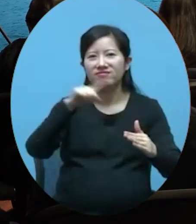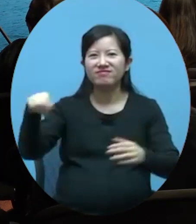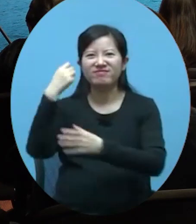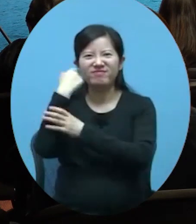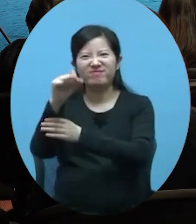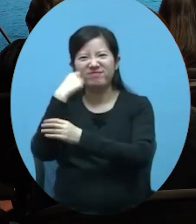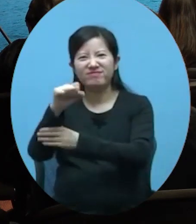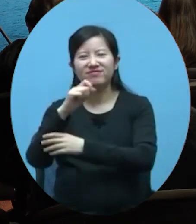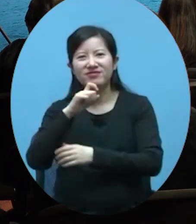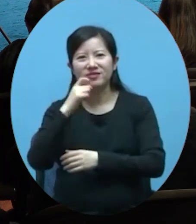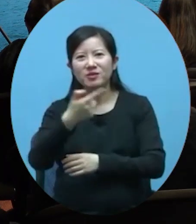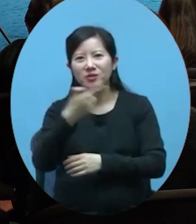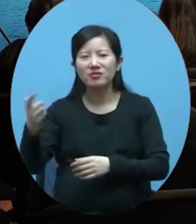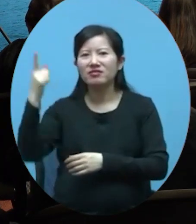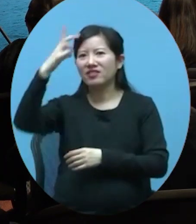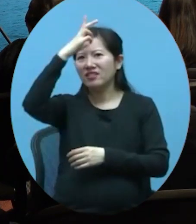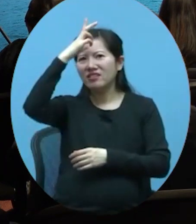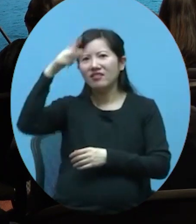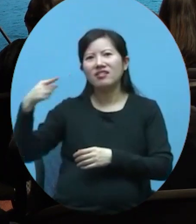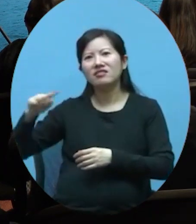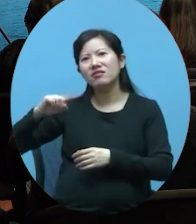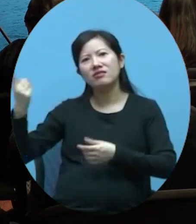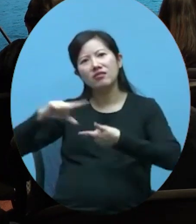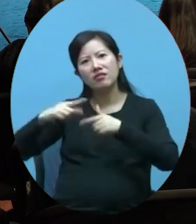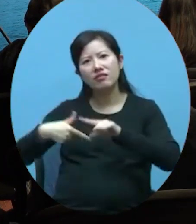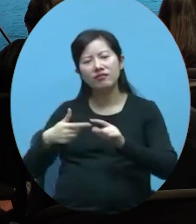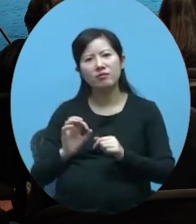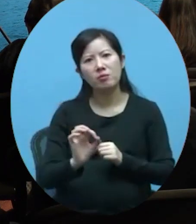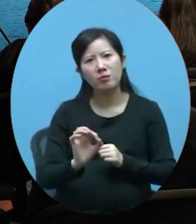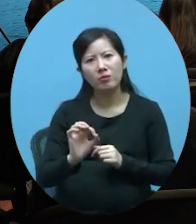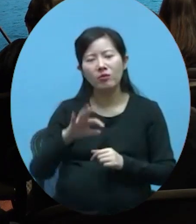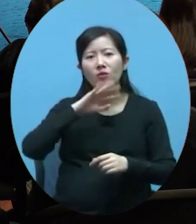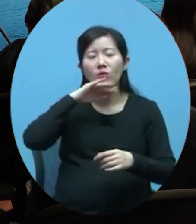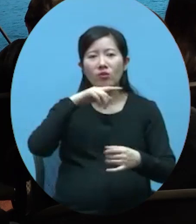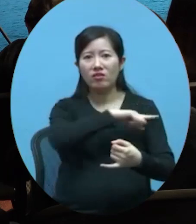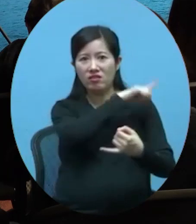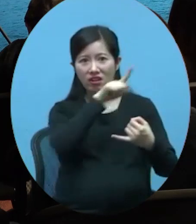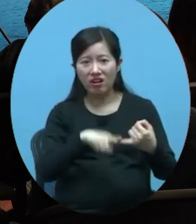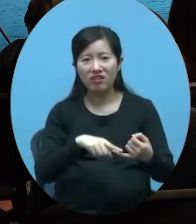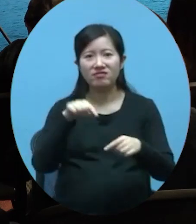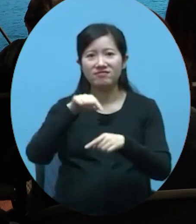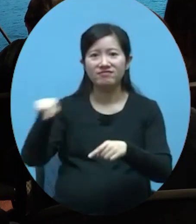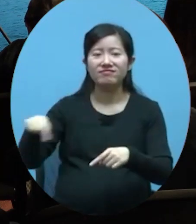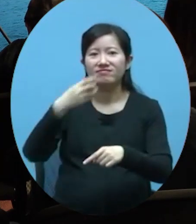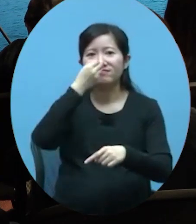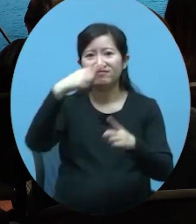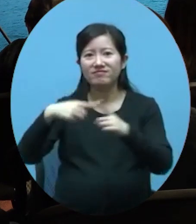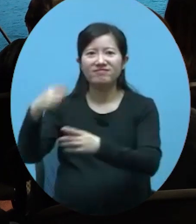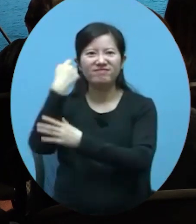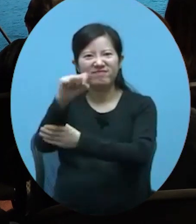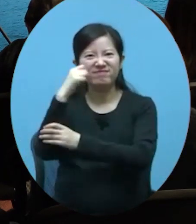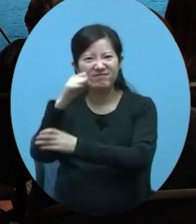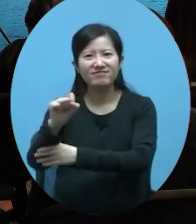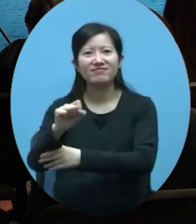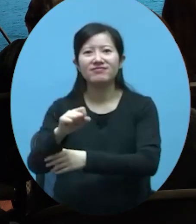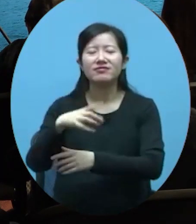音仍然很大政府又說沒有後備方案的時候其實如果最後晉陽村市民仍然是不願意的話其實政府